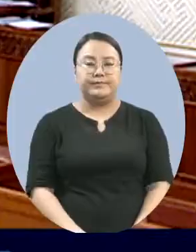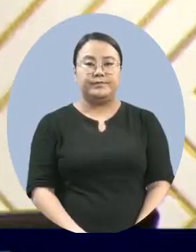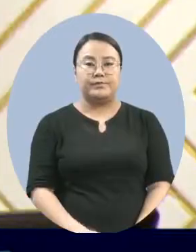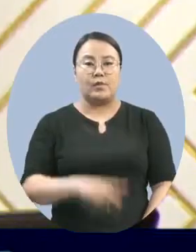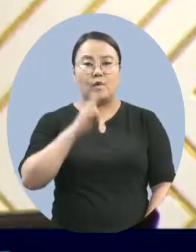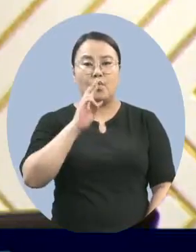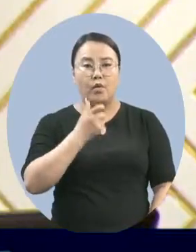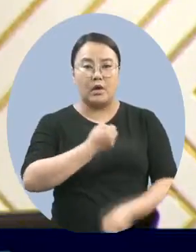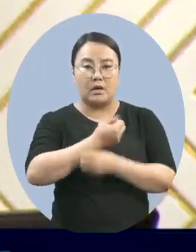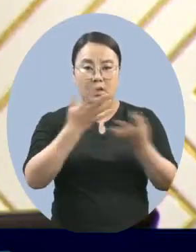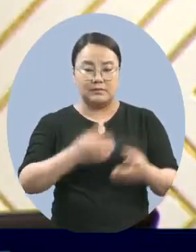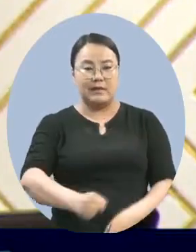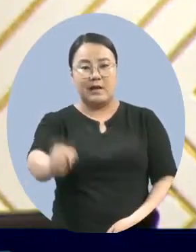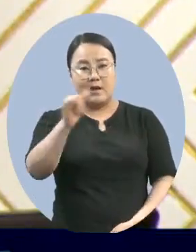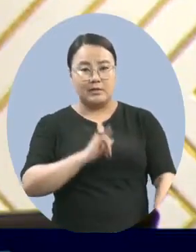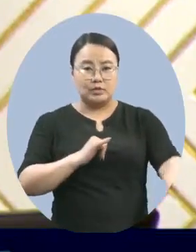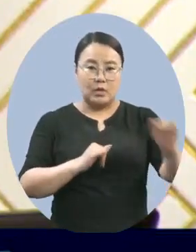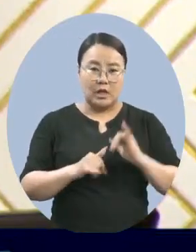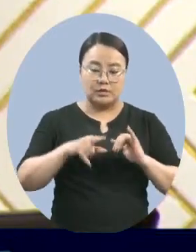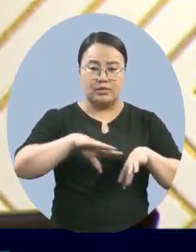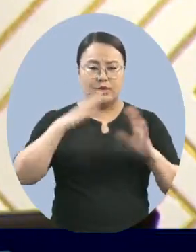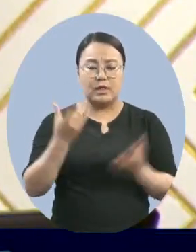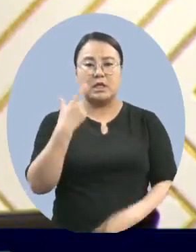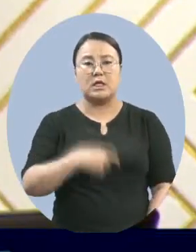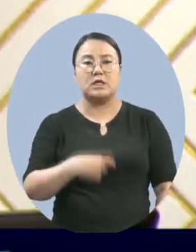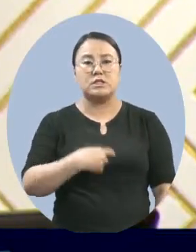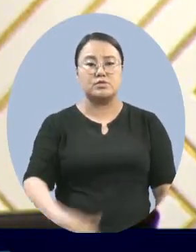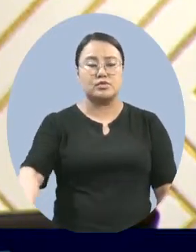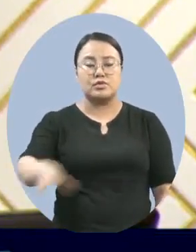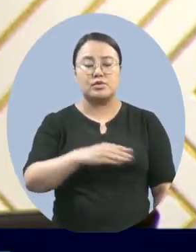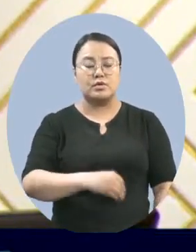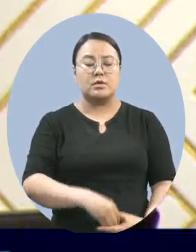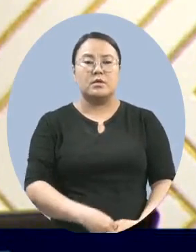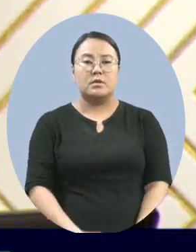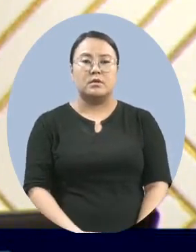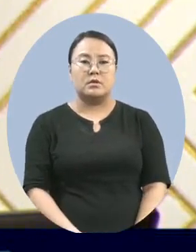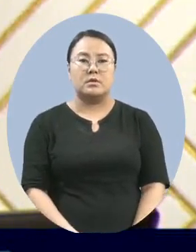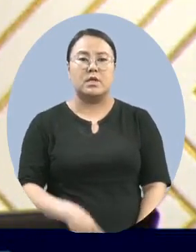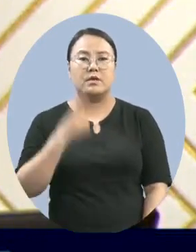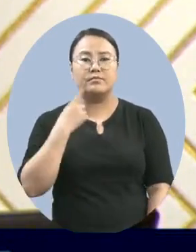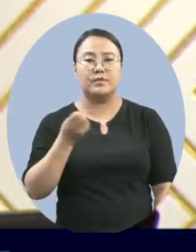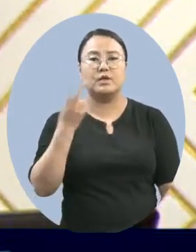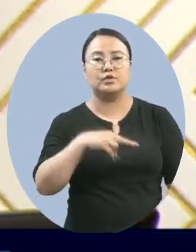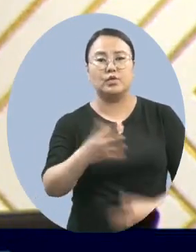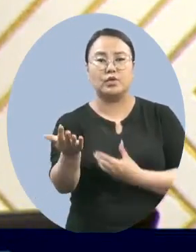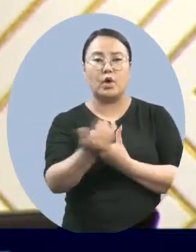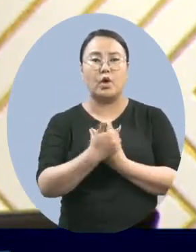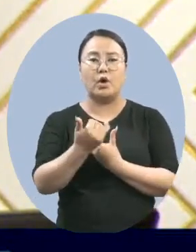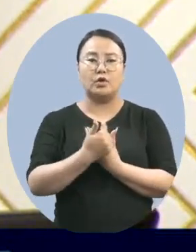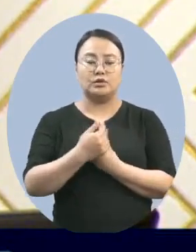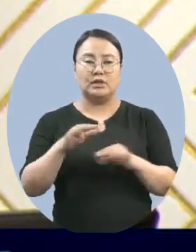үг хэлсэн асуулт асуусан нийт гишүүдийн дийлэнх болгох нь эмэгтэйчүүдийн